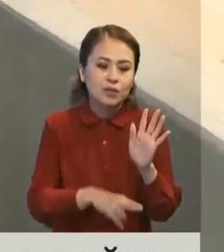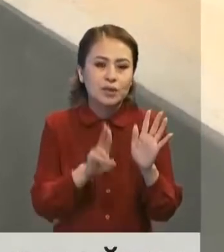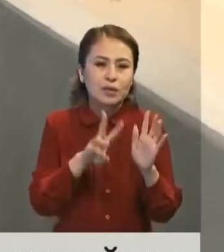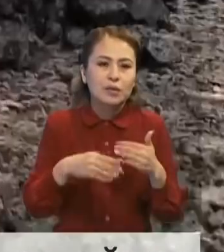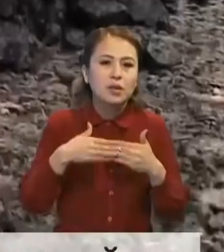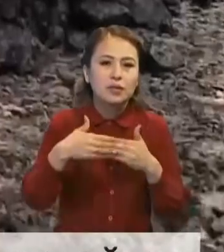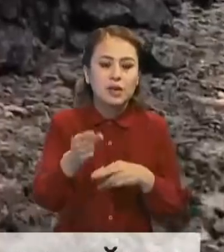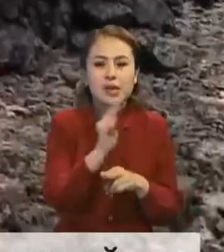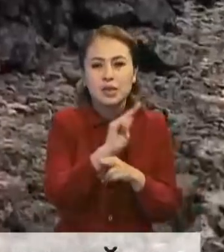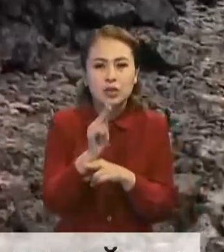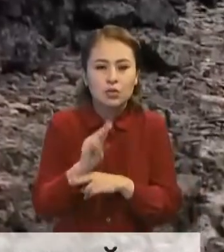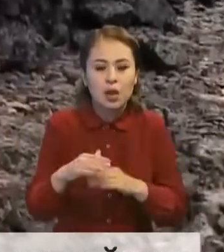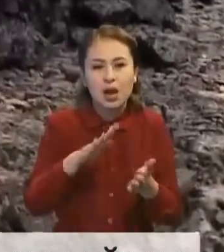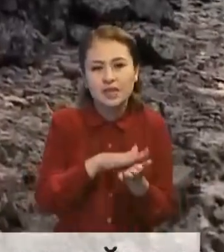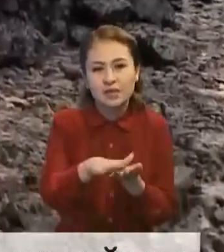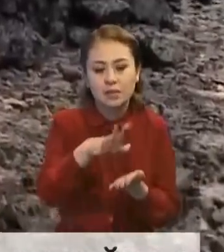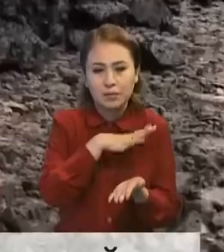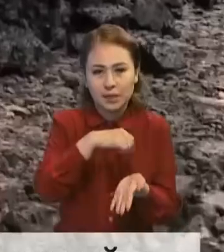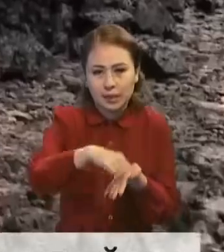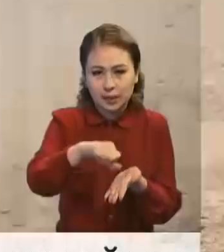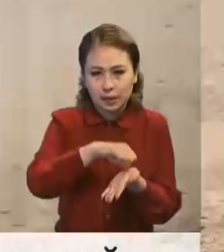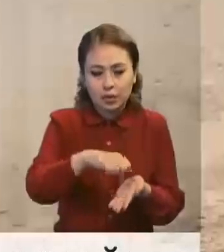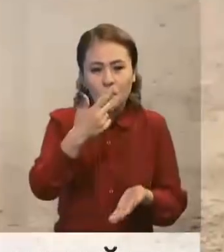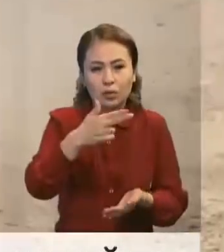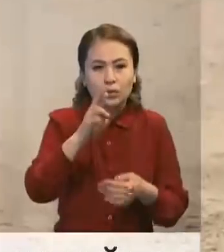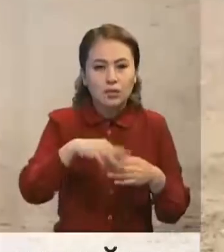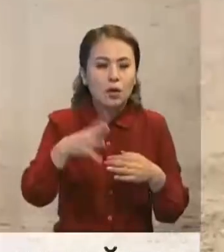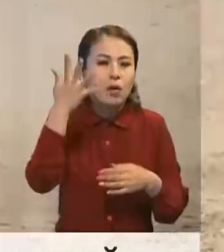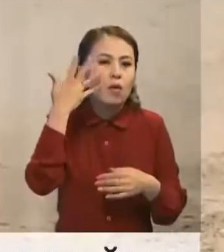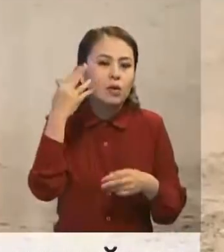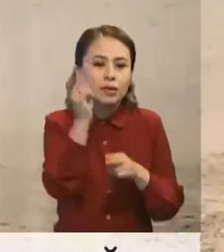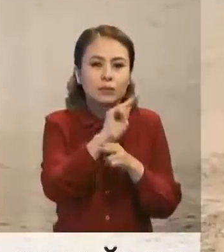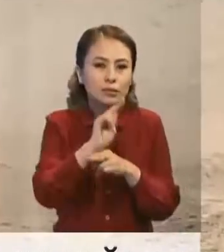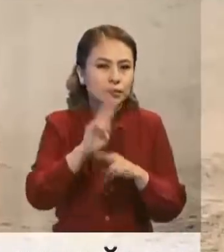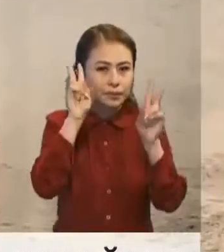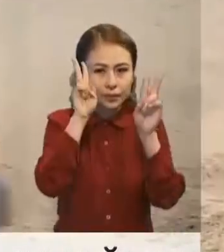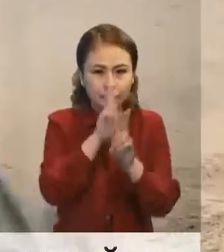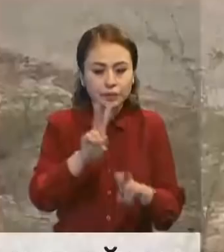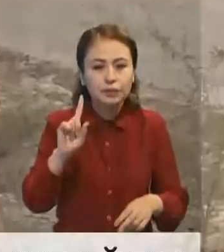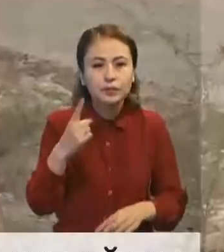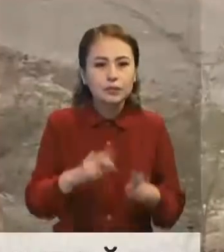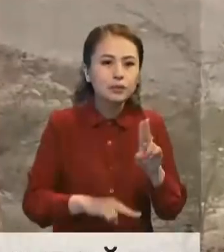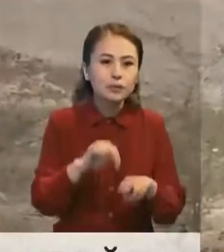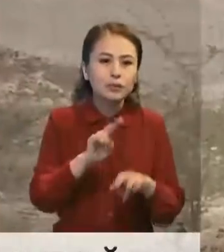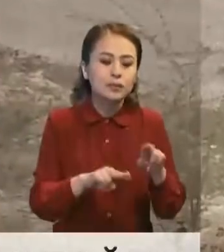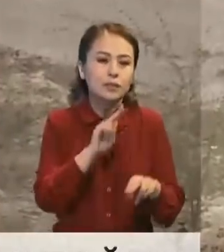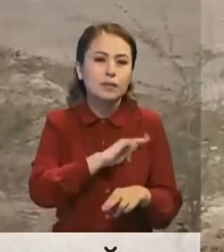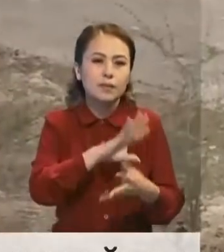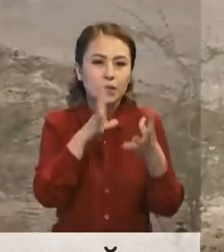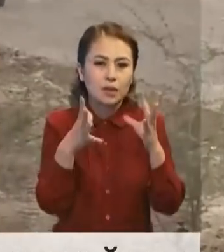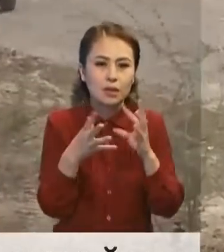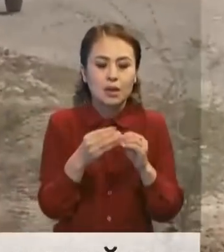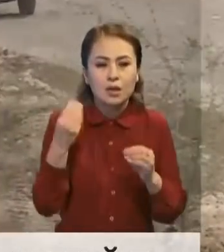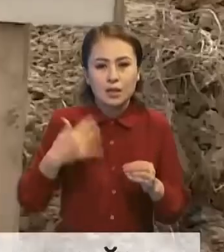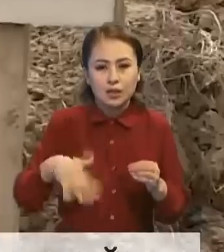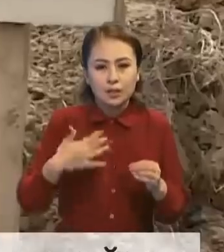жолы жөнделіп, оған асфальт төселген. Қалған 30 шақырымының қашан жасалатыны әзірге белгісіз. Өйткені құрылыс заттарының қымбаттауына байланысты